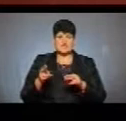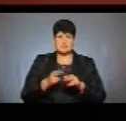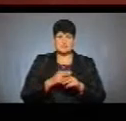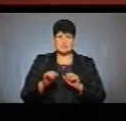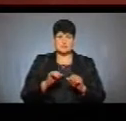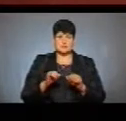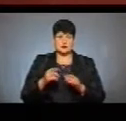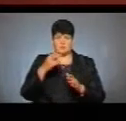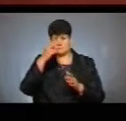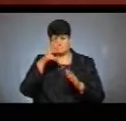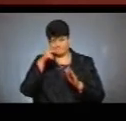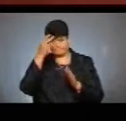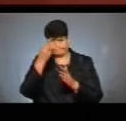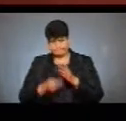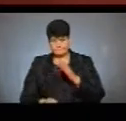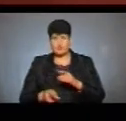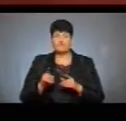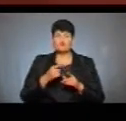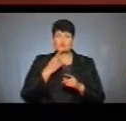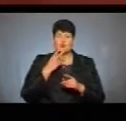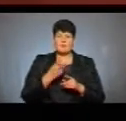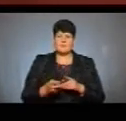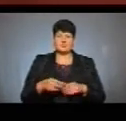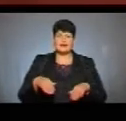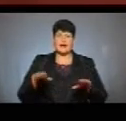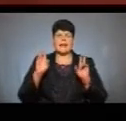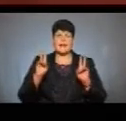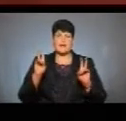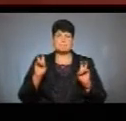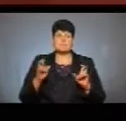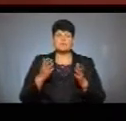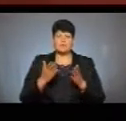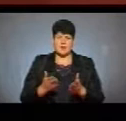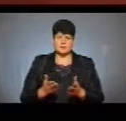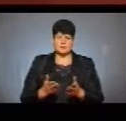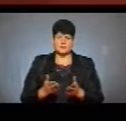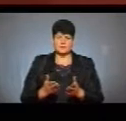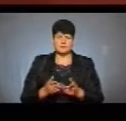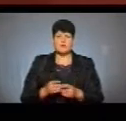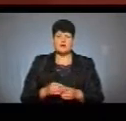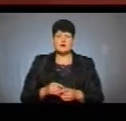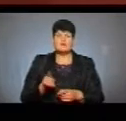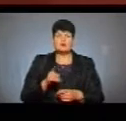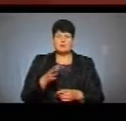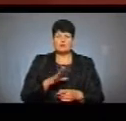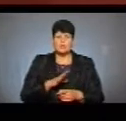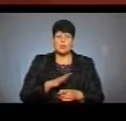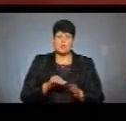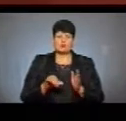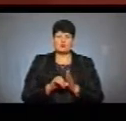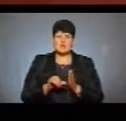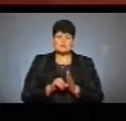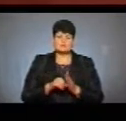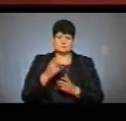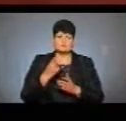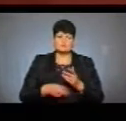йдемо в прірву. Власне, в чому ви бачите капітуляцію? Сергію, якщо ви були учасником і організатором, де